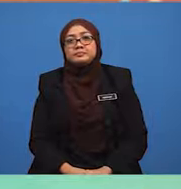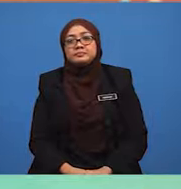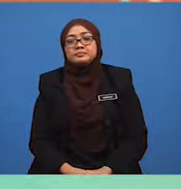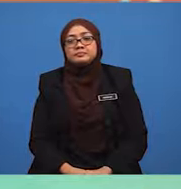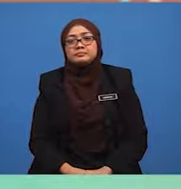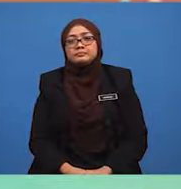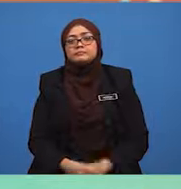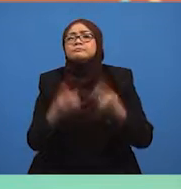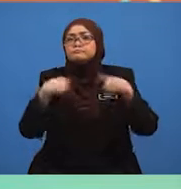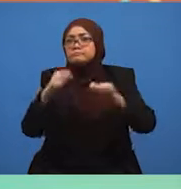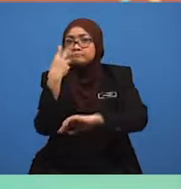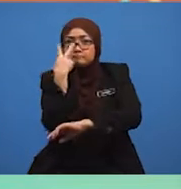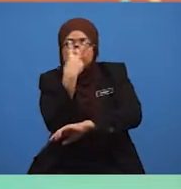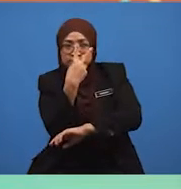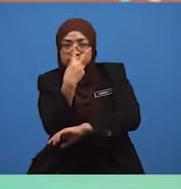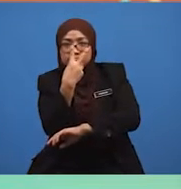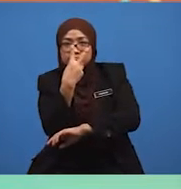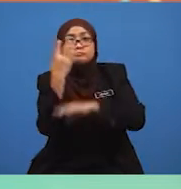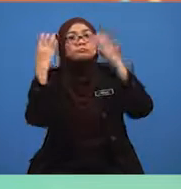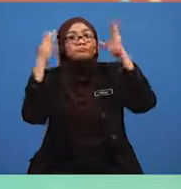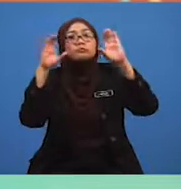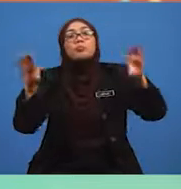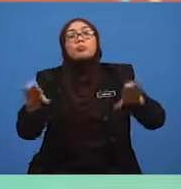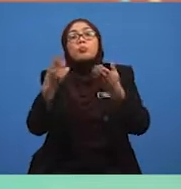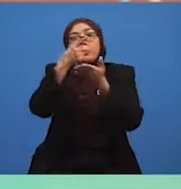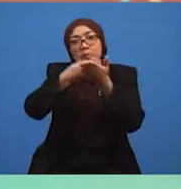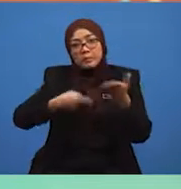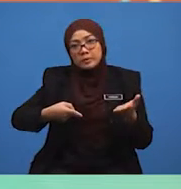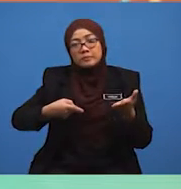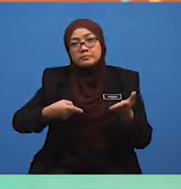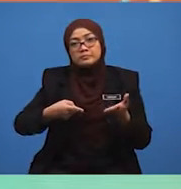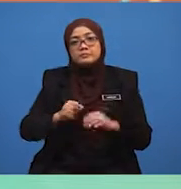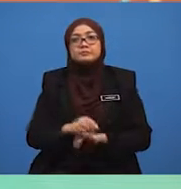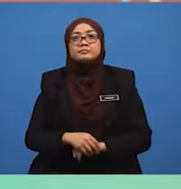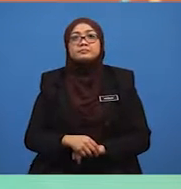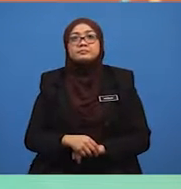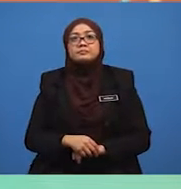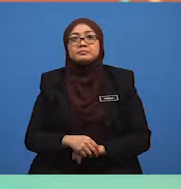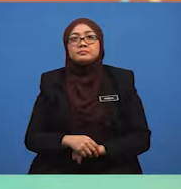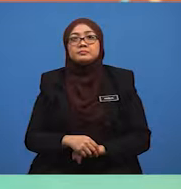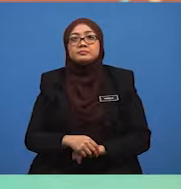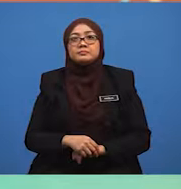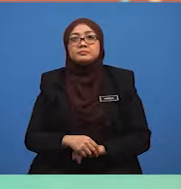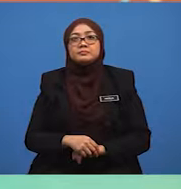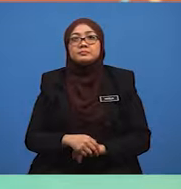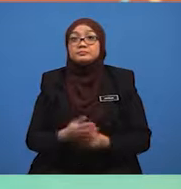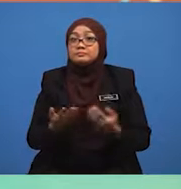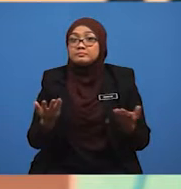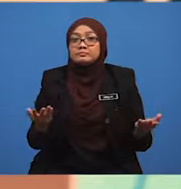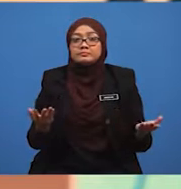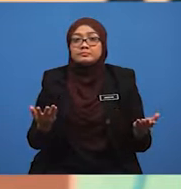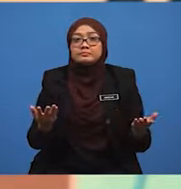Okey. Tengok sini. Satu, dua, tiga. Nampak tak kamu